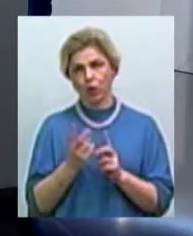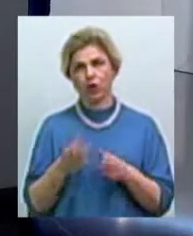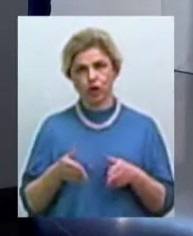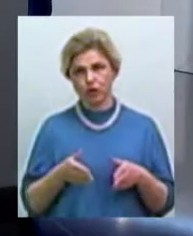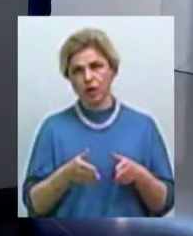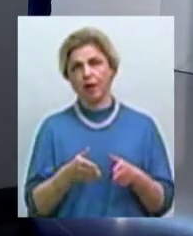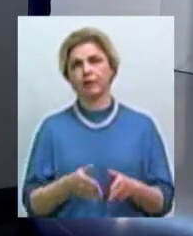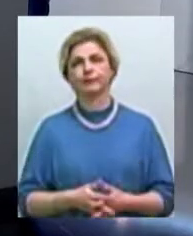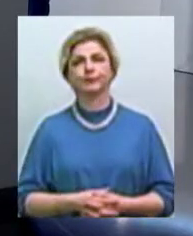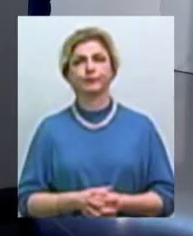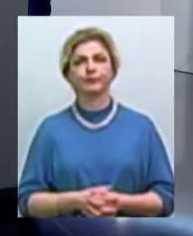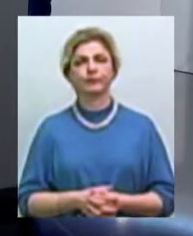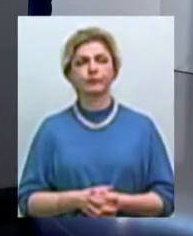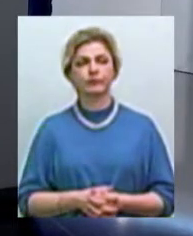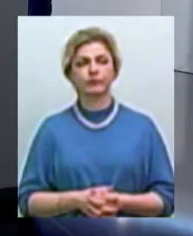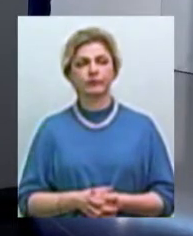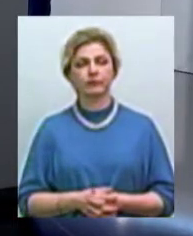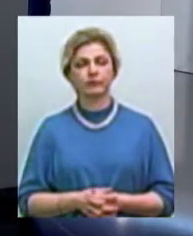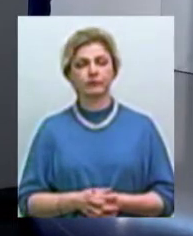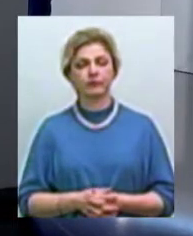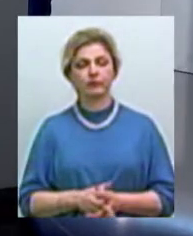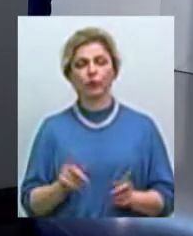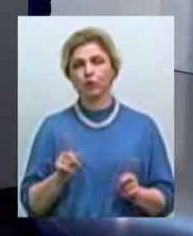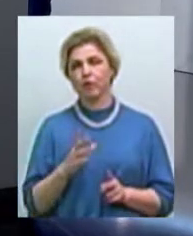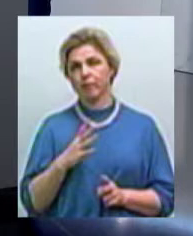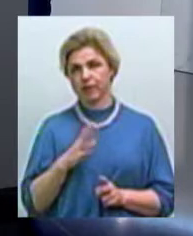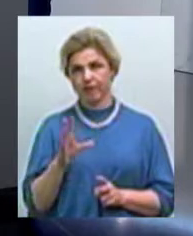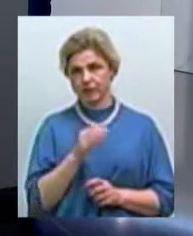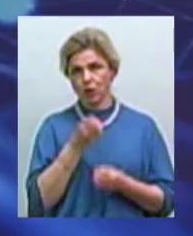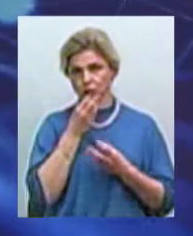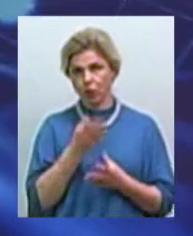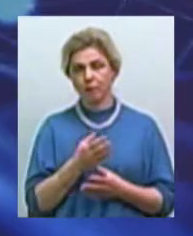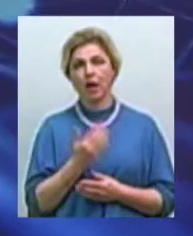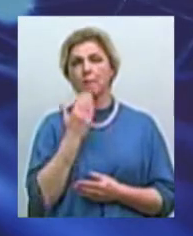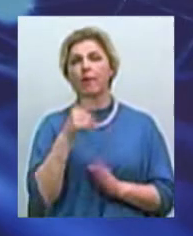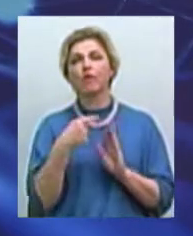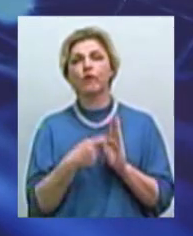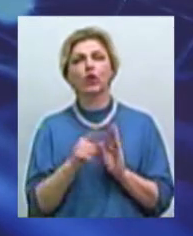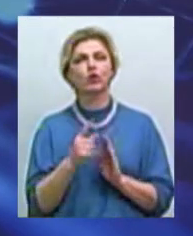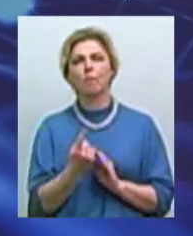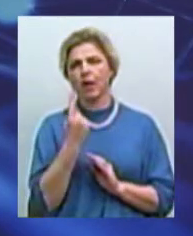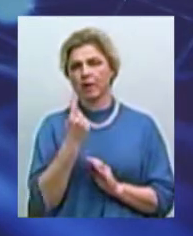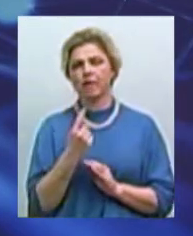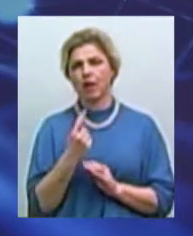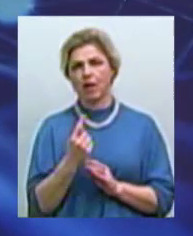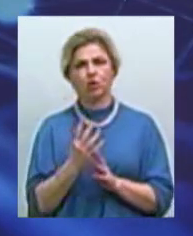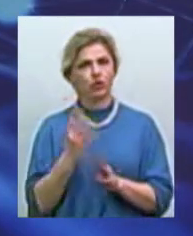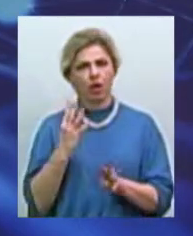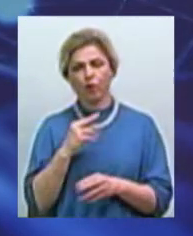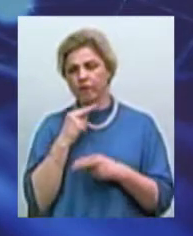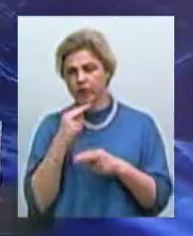так, щоб все було добре. А на що в першу чергу ви звертаєте увагу під час